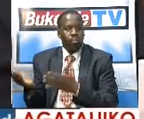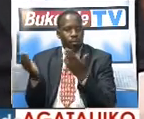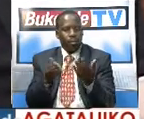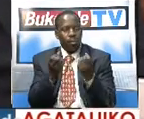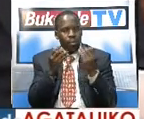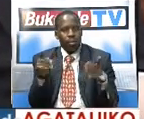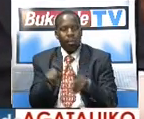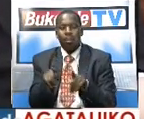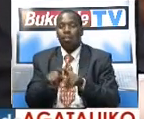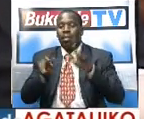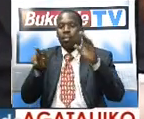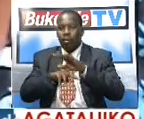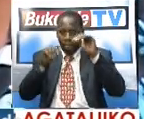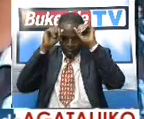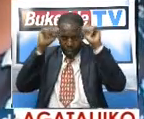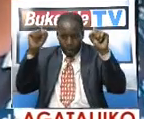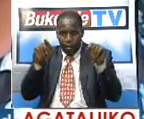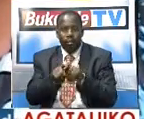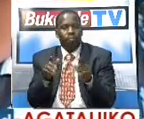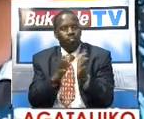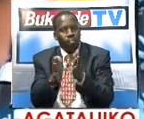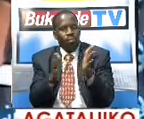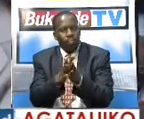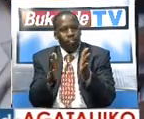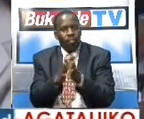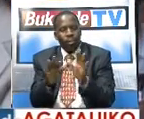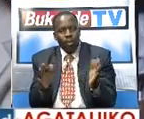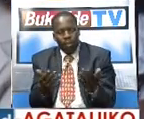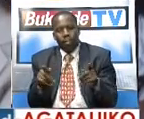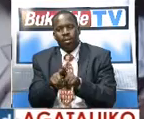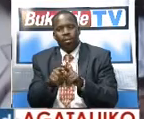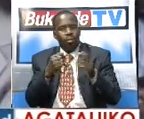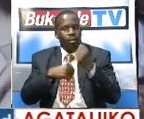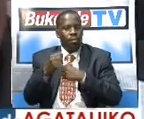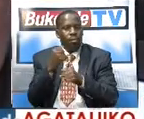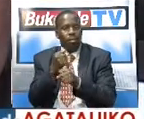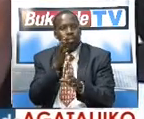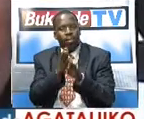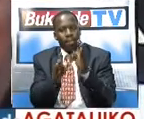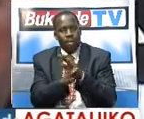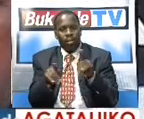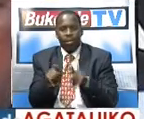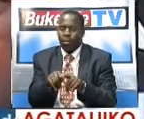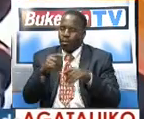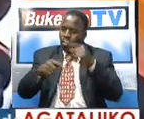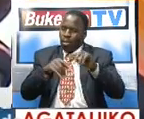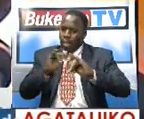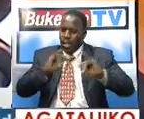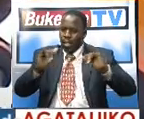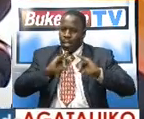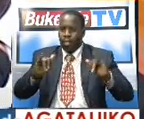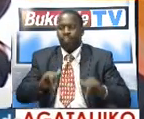Wano sekandi weebalize ekitongole ky'ekyayike ekyawo mu mutwe mu kuzimba eddwaliro lino olw'omulimu gwe bakozi n'asaba abakugu mu ddwaliro lino okulikumira ku mutindo.